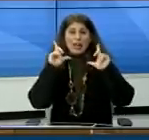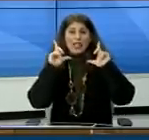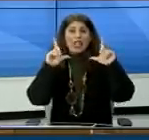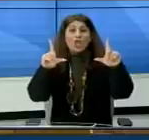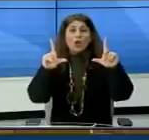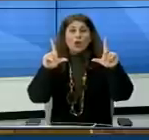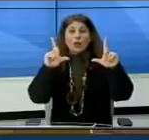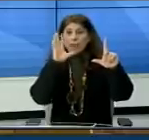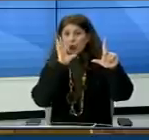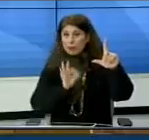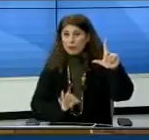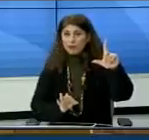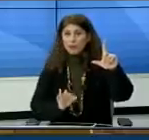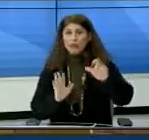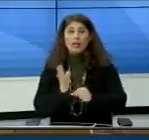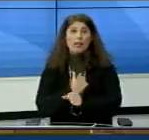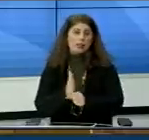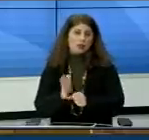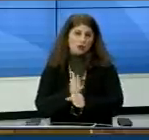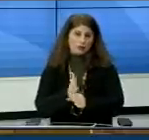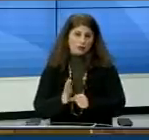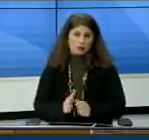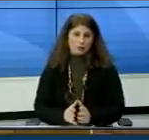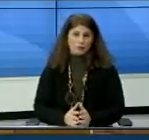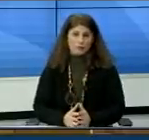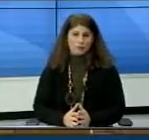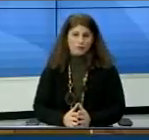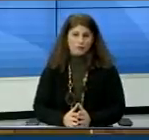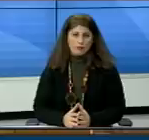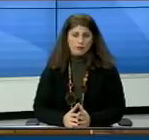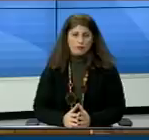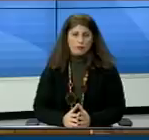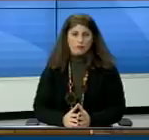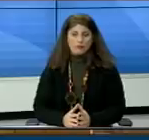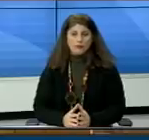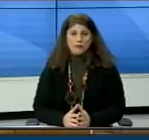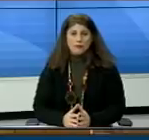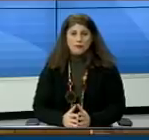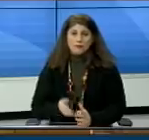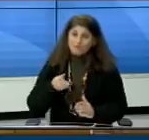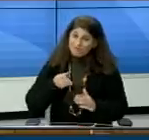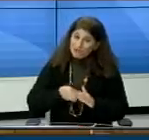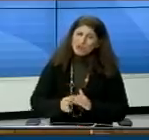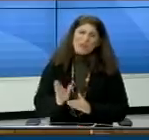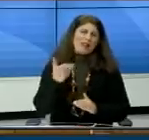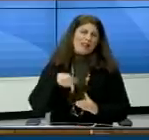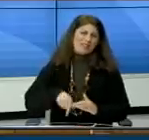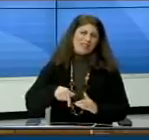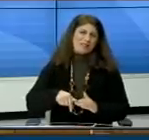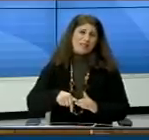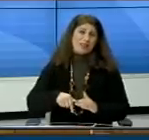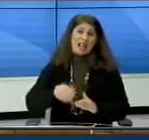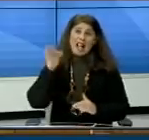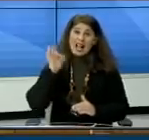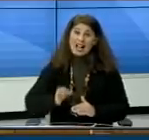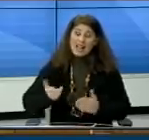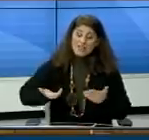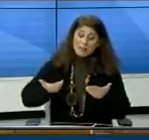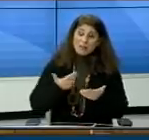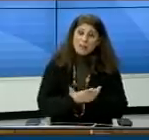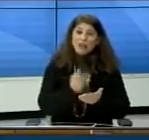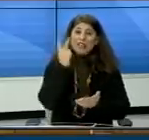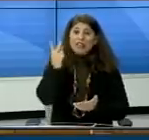εικονική πραγματικότητα καταστροφής. Το ξεπεράσατε όμως σήμερα, κυρία Τσίπρα. Κάθε πρόταση